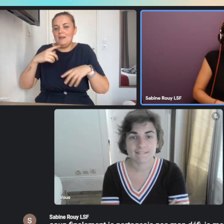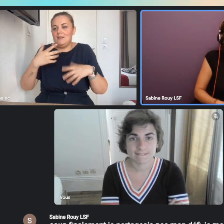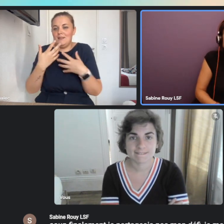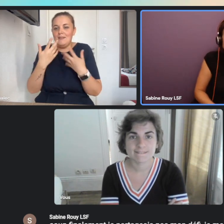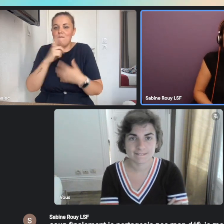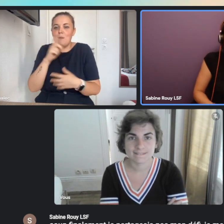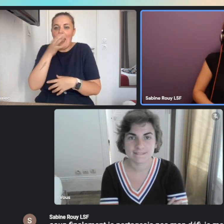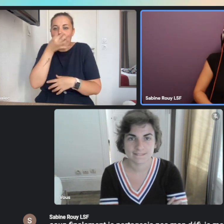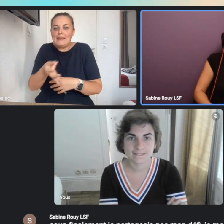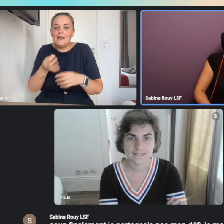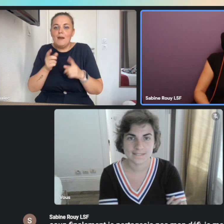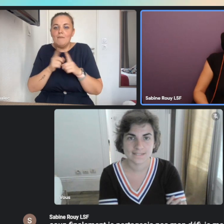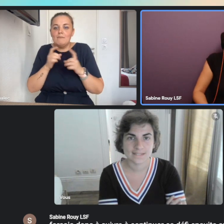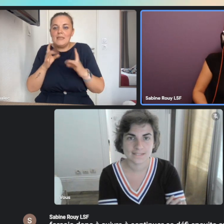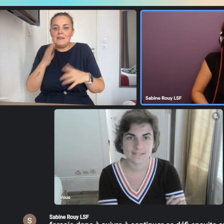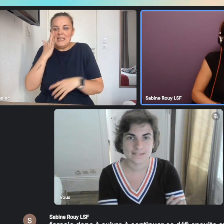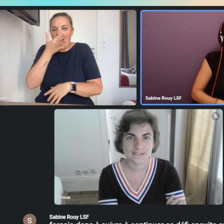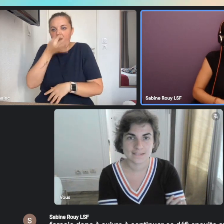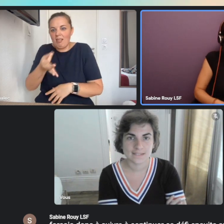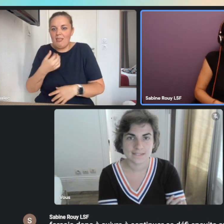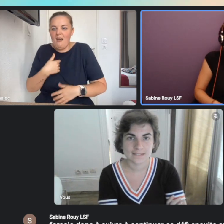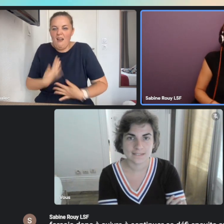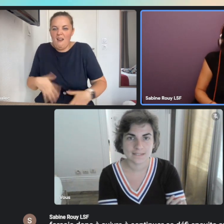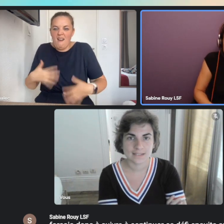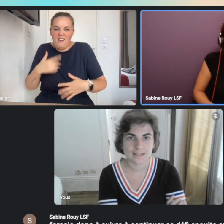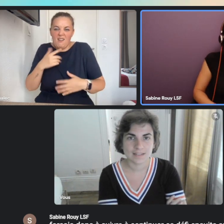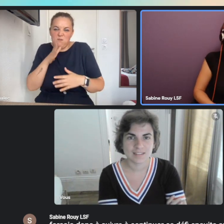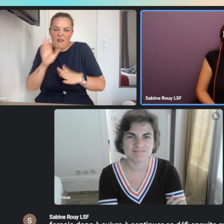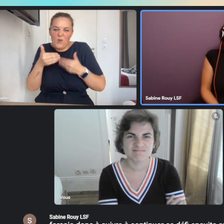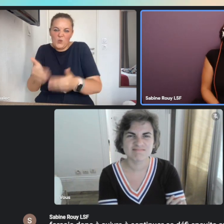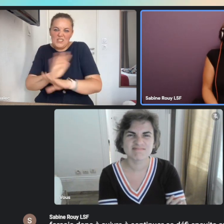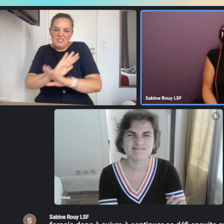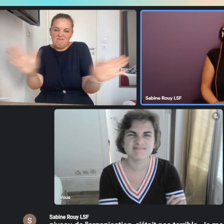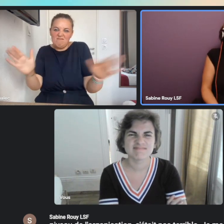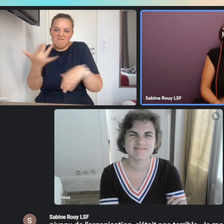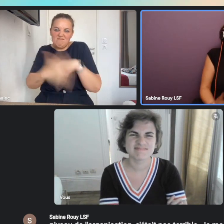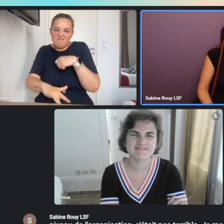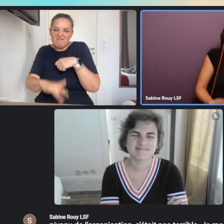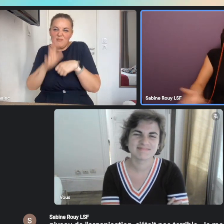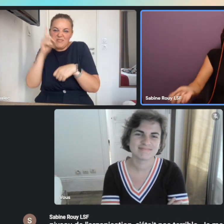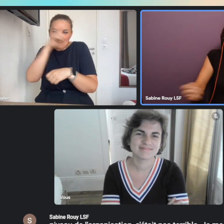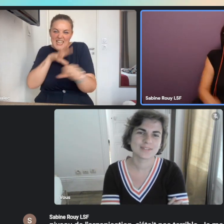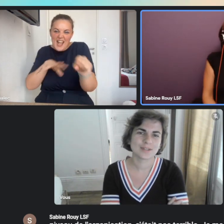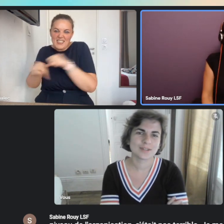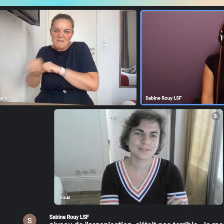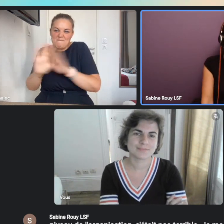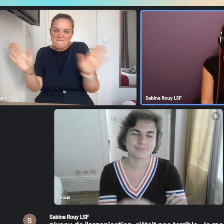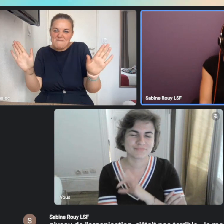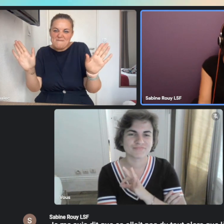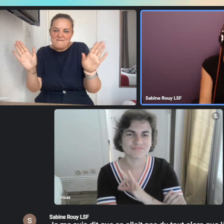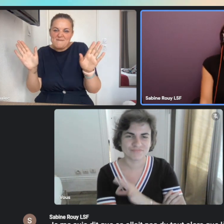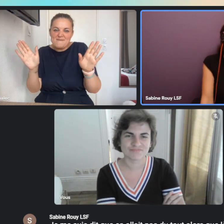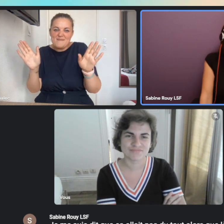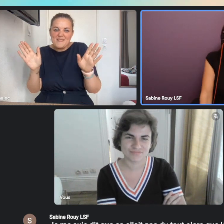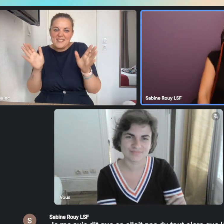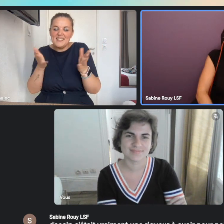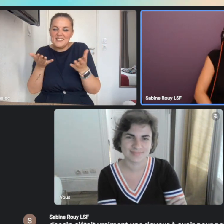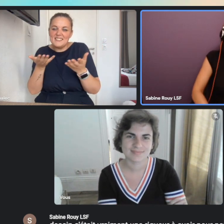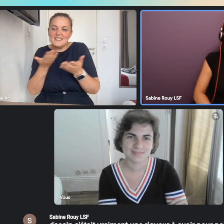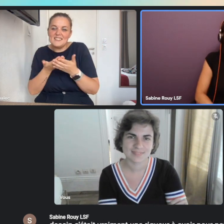pouvoir s'inscrire dans ce mouvement-là avec le hashtag. Il fallait pas le louper. Si jamais, voilà, je le loupais, je me disais: «Bah non, du coup, c'est trop tard. Je peux pas continuer. Je peux